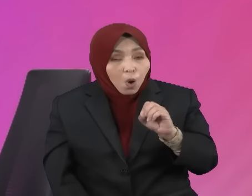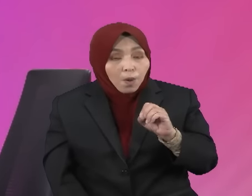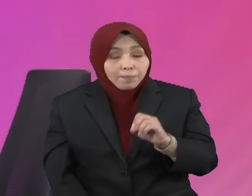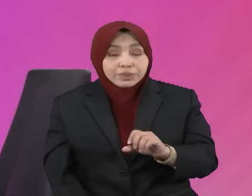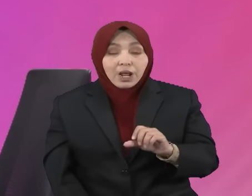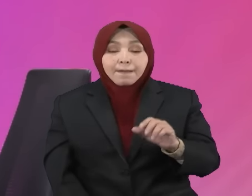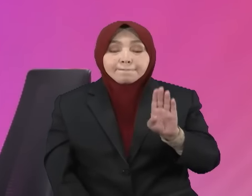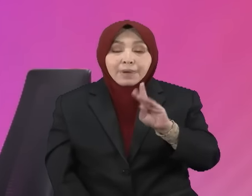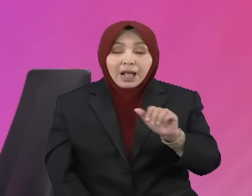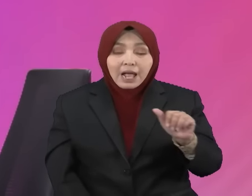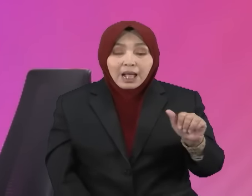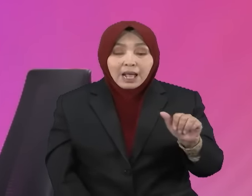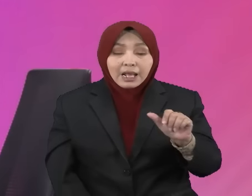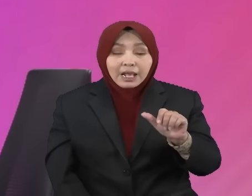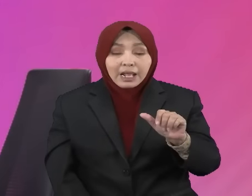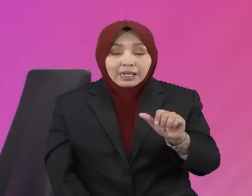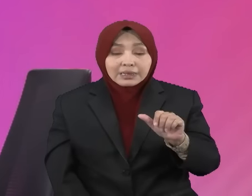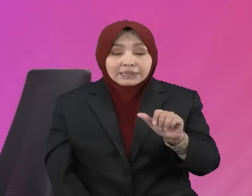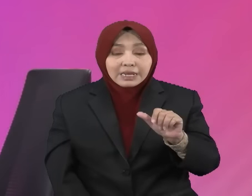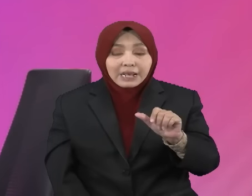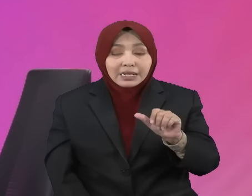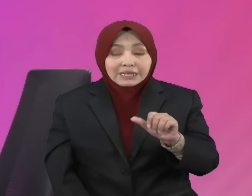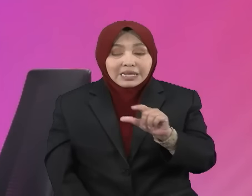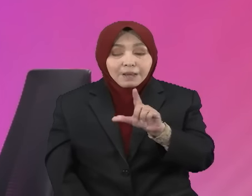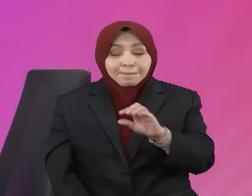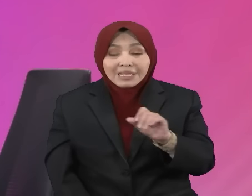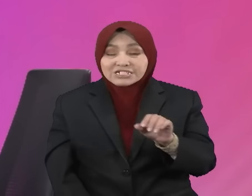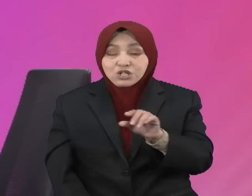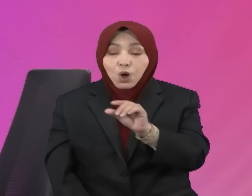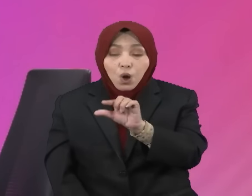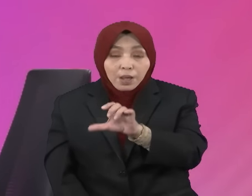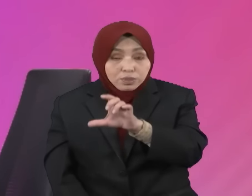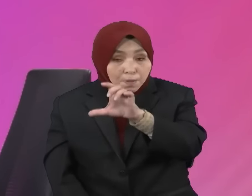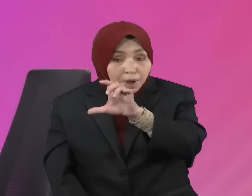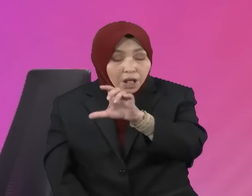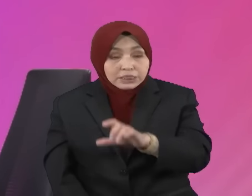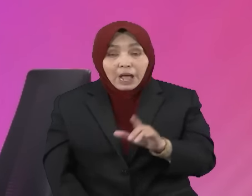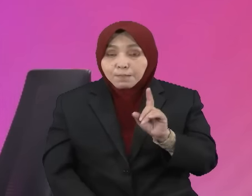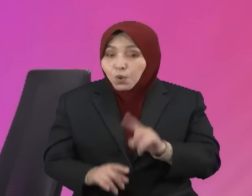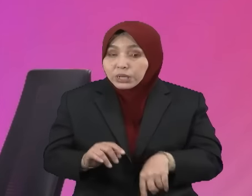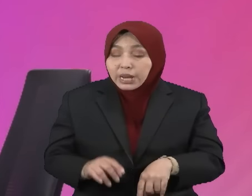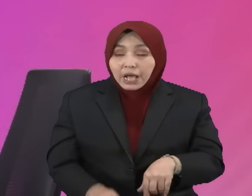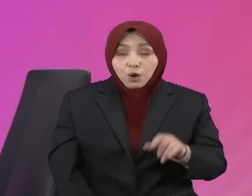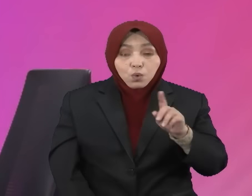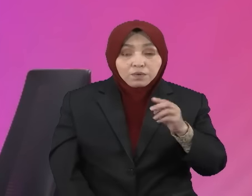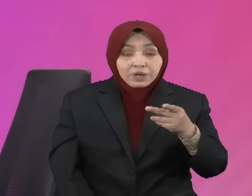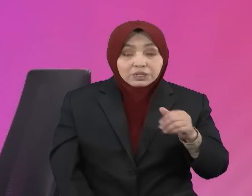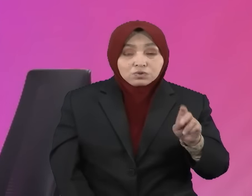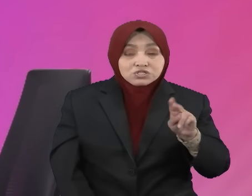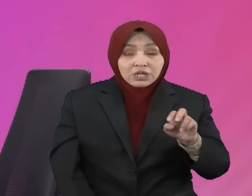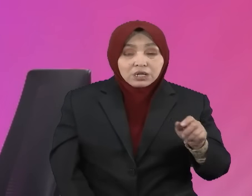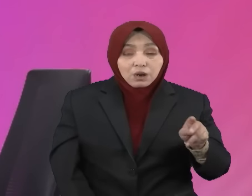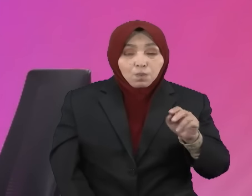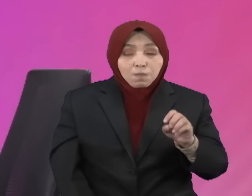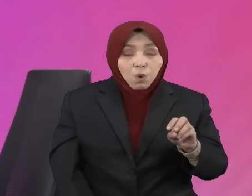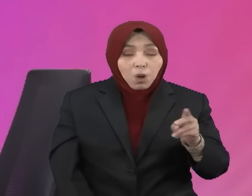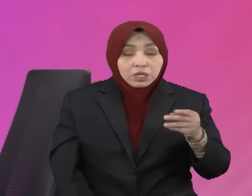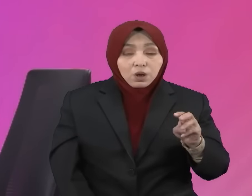sebut ba. Nipis. Ra. Tebal. Tak boleh. Qul falillahil